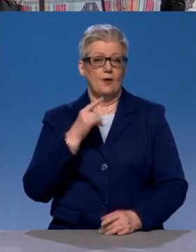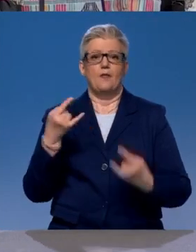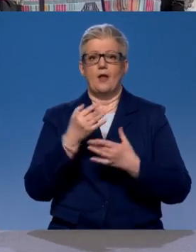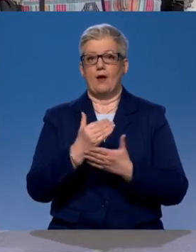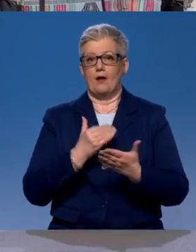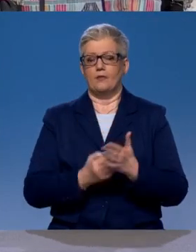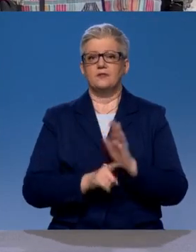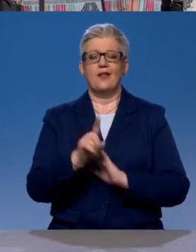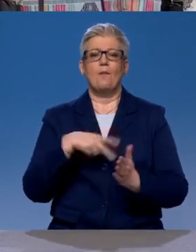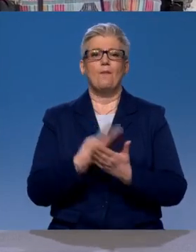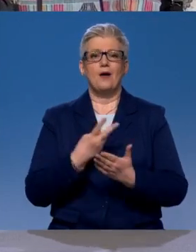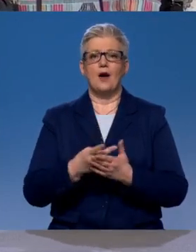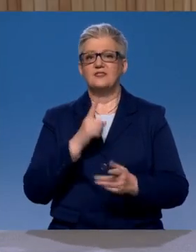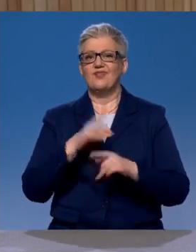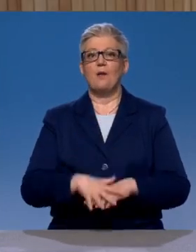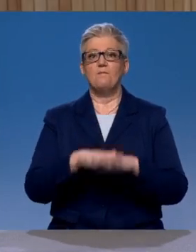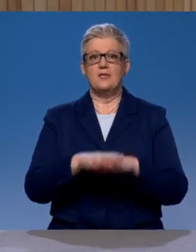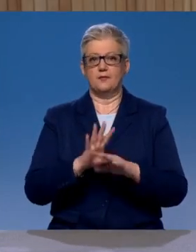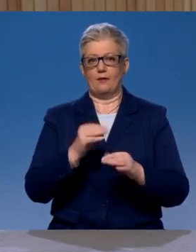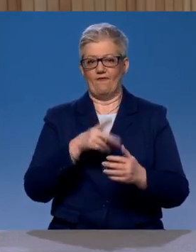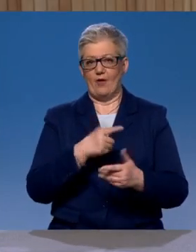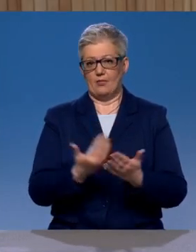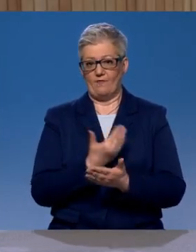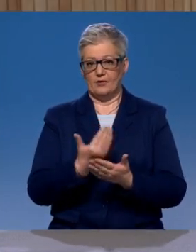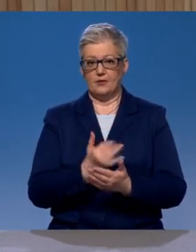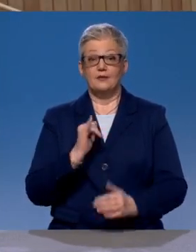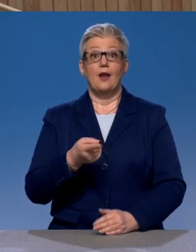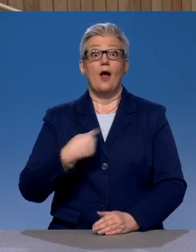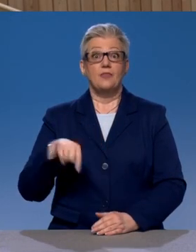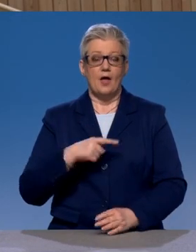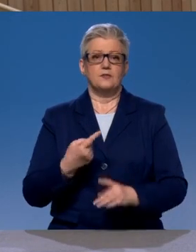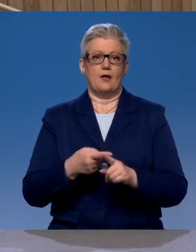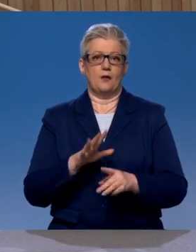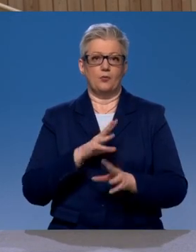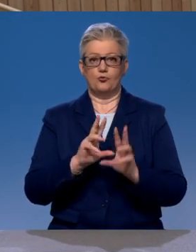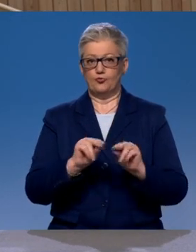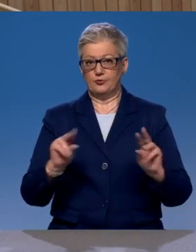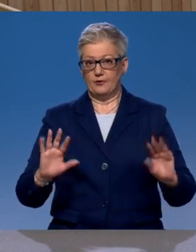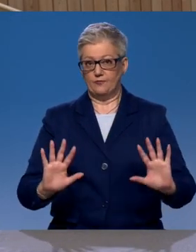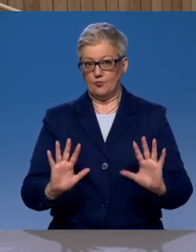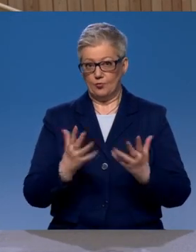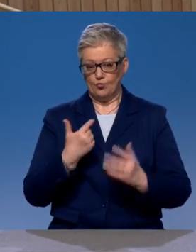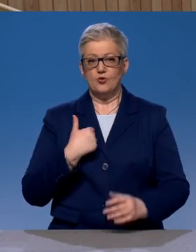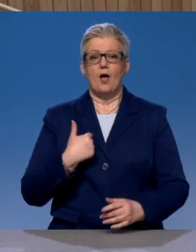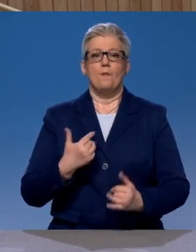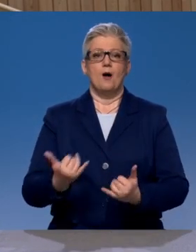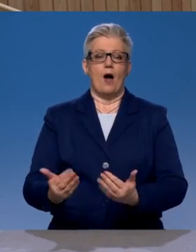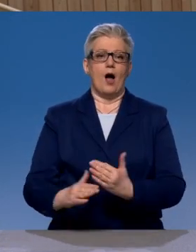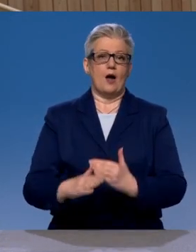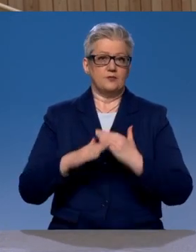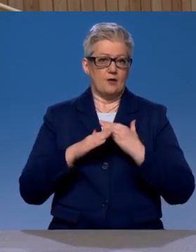показывать каждый митинг в своих новостях. Для нас это был счастливый случай. Нам оказали информационную поддержку.